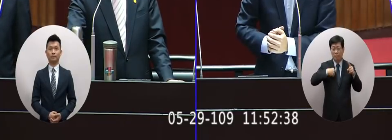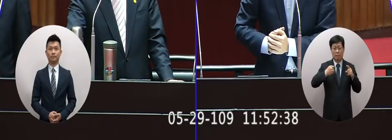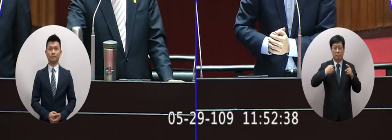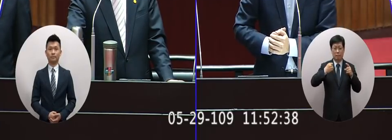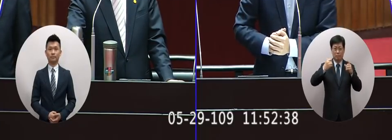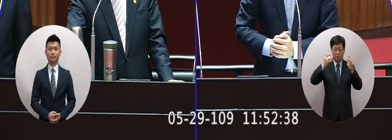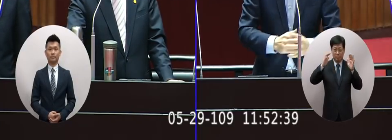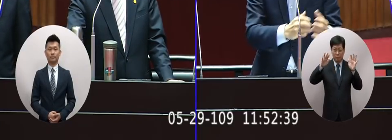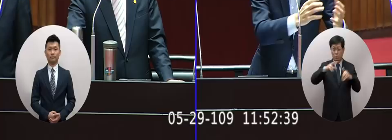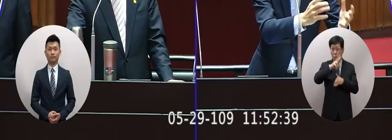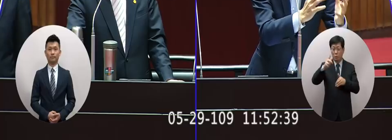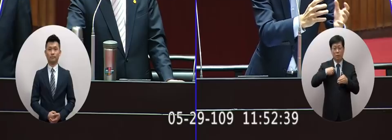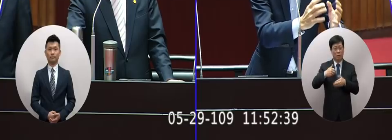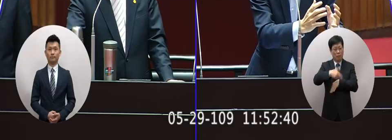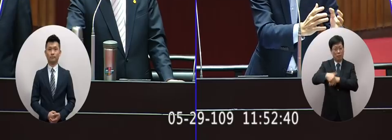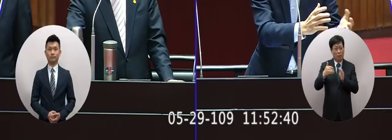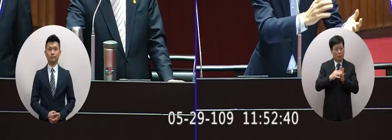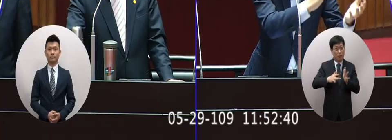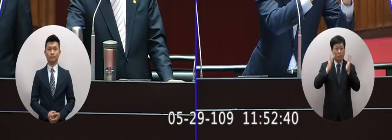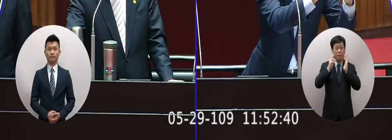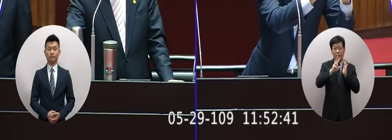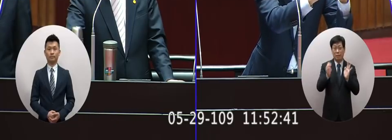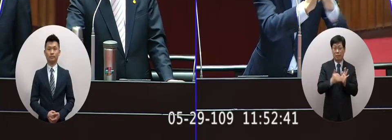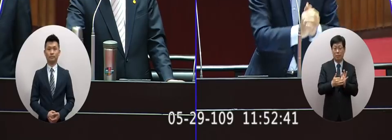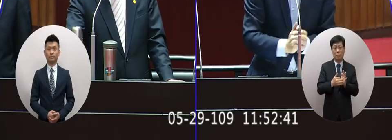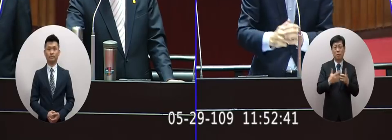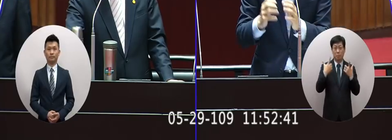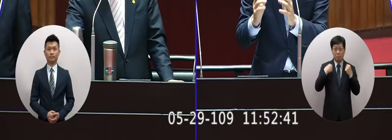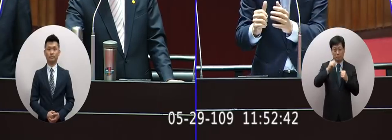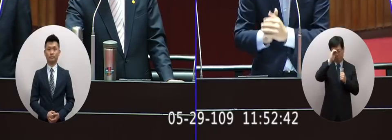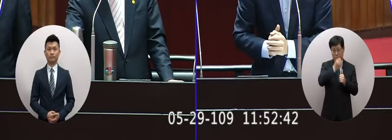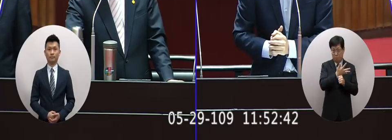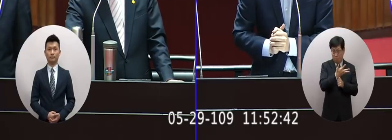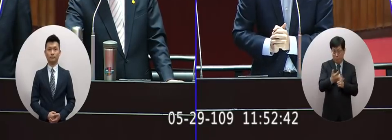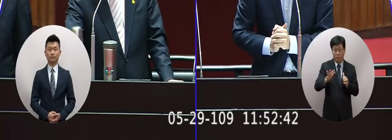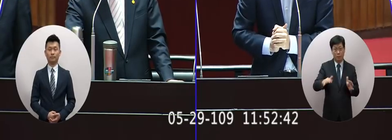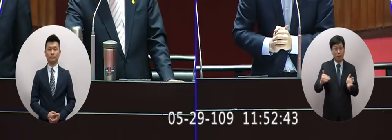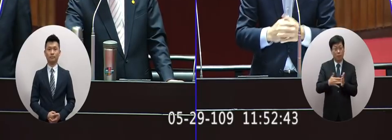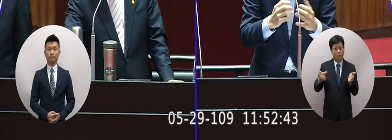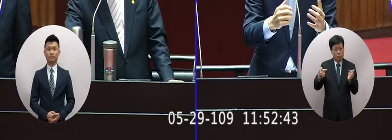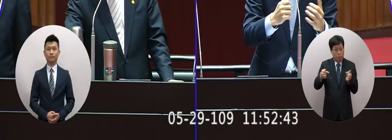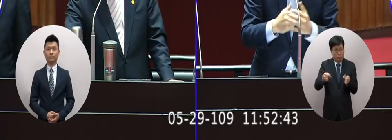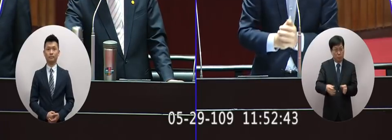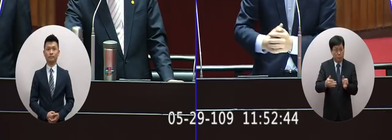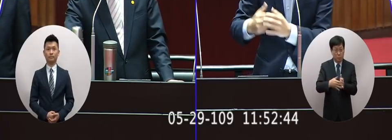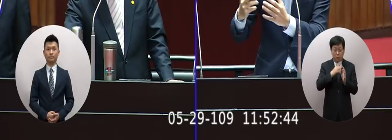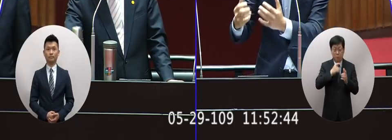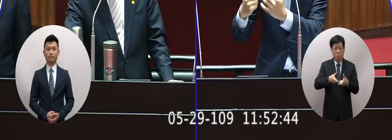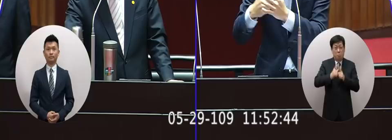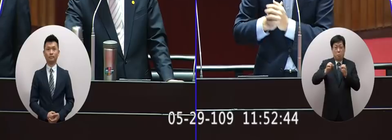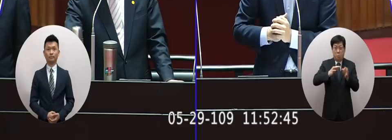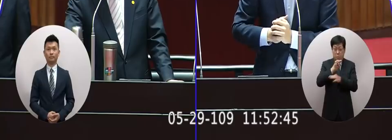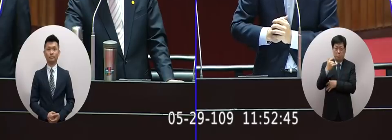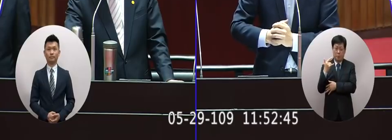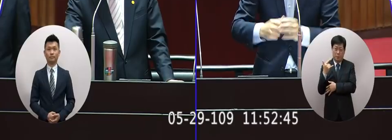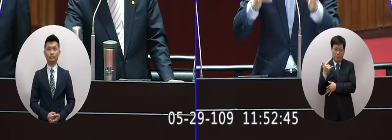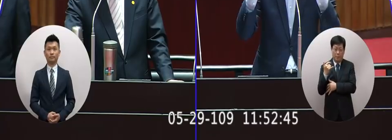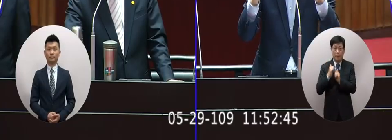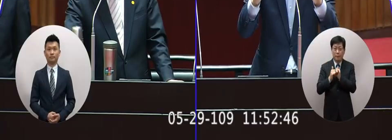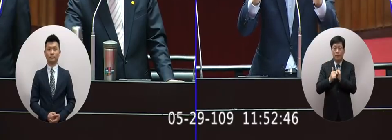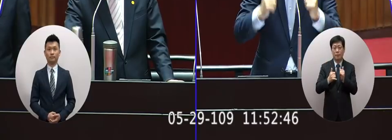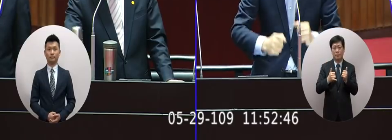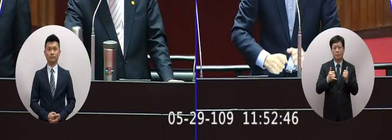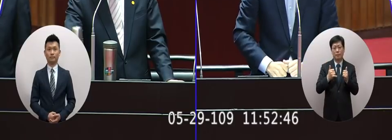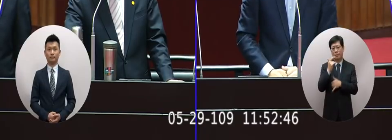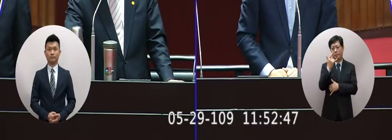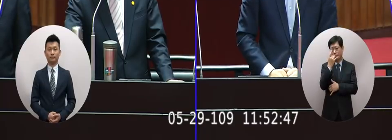天，大家民众期待从疫情严峻到疫情趋缓，到百业待兴，到人民嗷嗷待哺，就